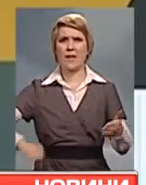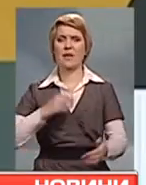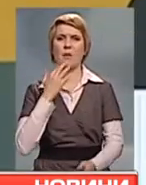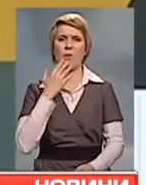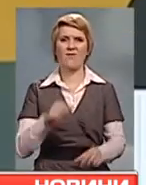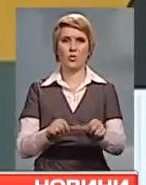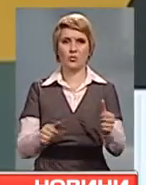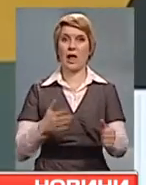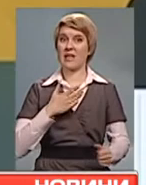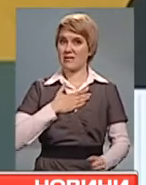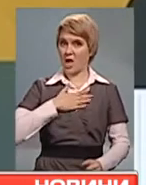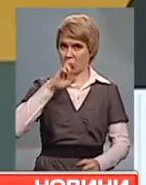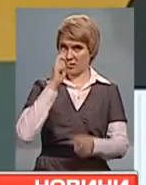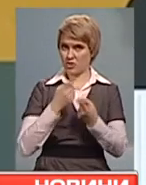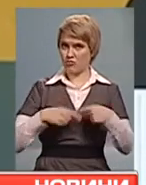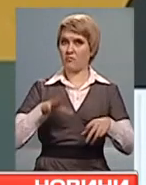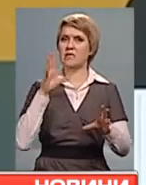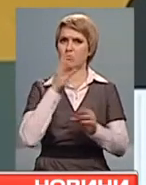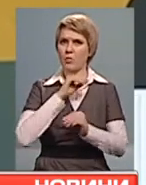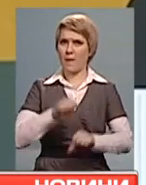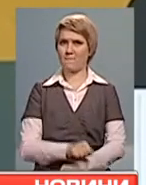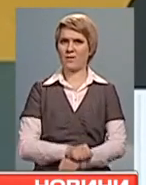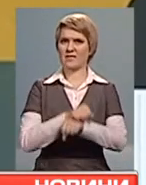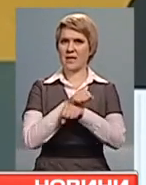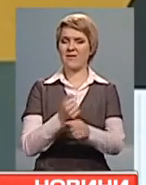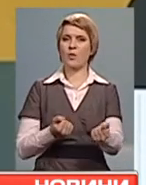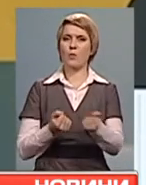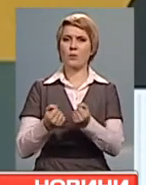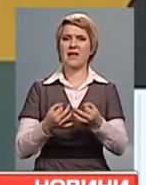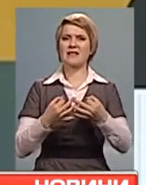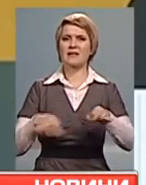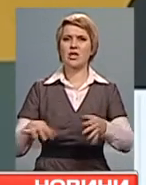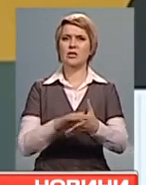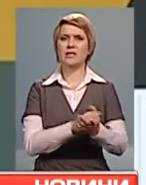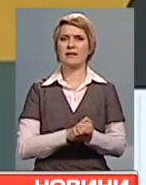держава змогла повстати в боротьбі за незалежність та єдність, спираючись на багату історію та культуру.